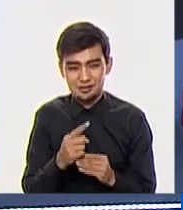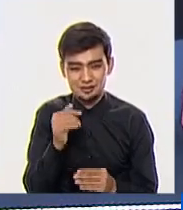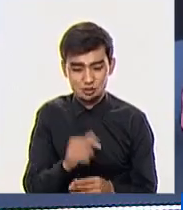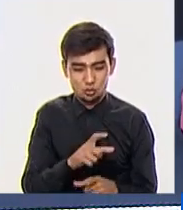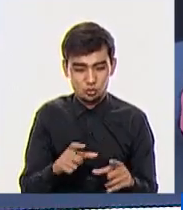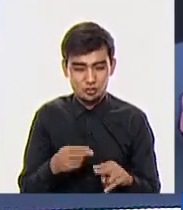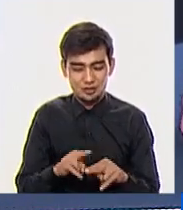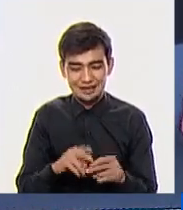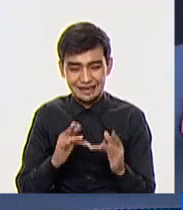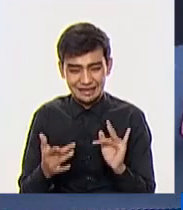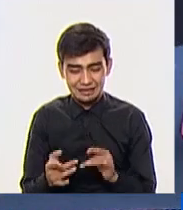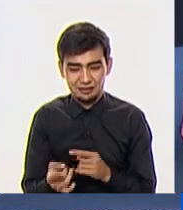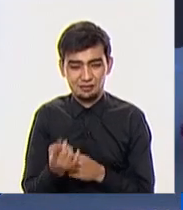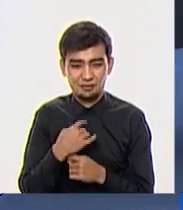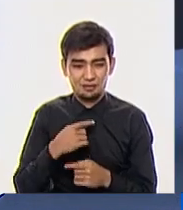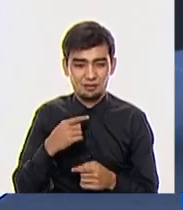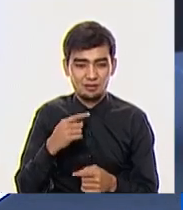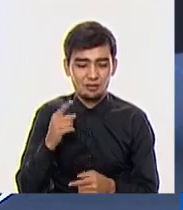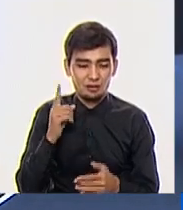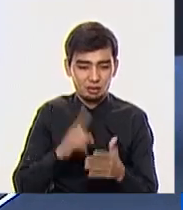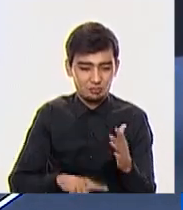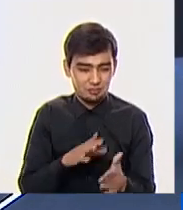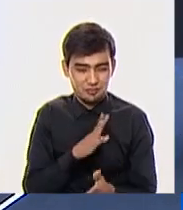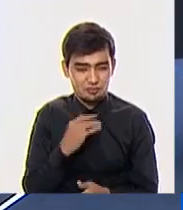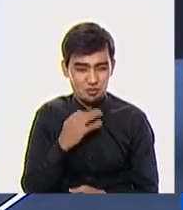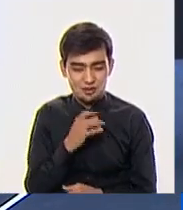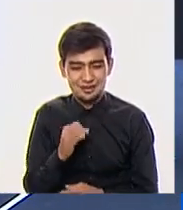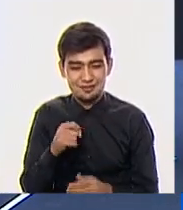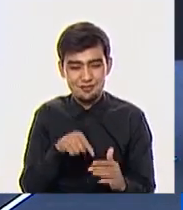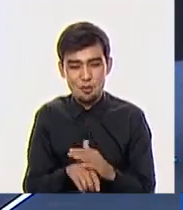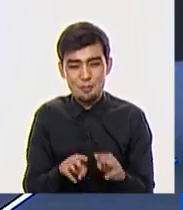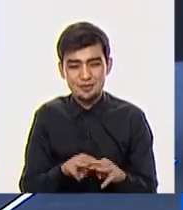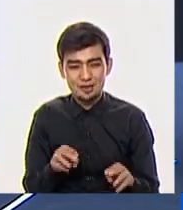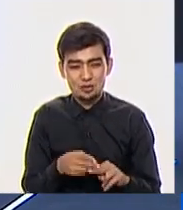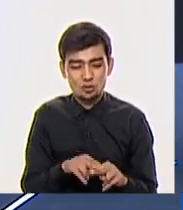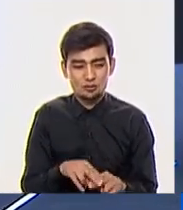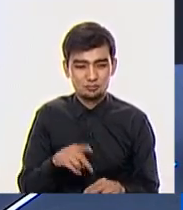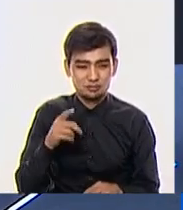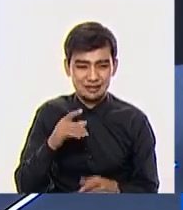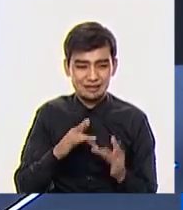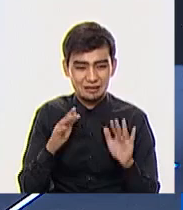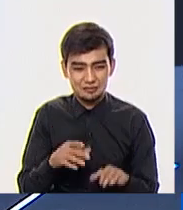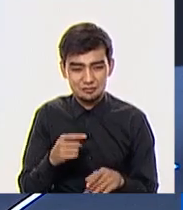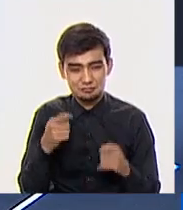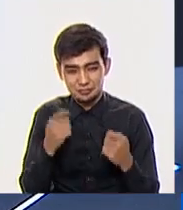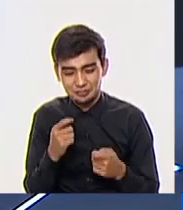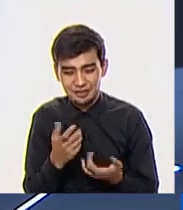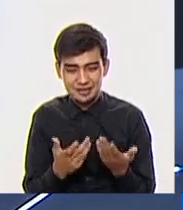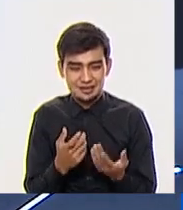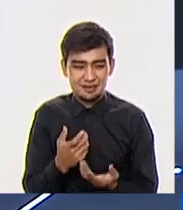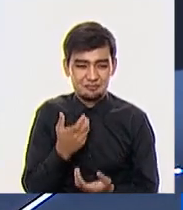жуық адам интернет қылмыскерлердің құрығына түсіп қалыпты. Ішкі істер министрлігі азаматтардың дені интернет арқылы сауда жасау